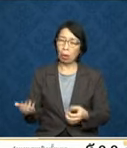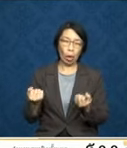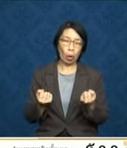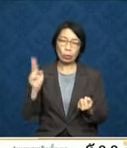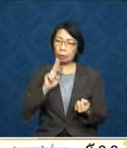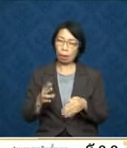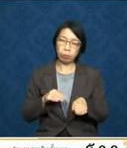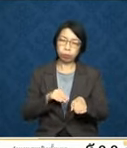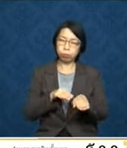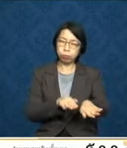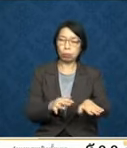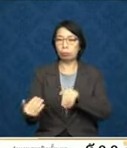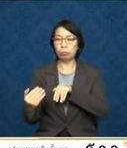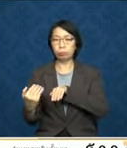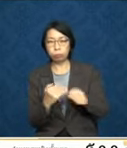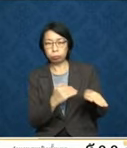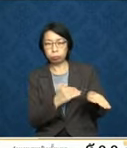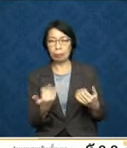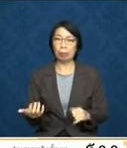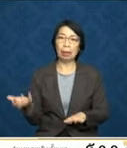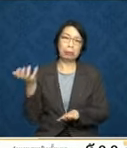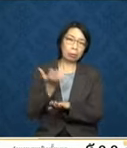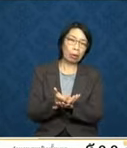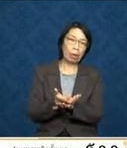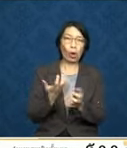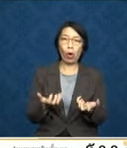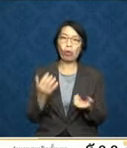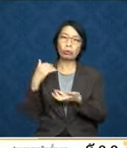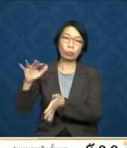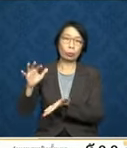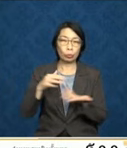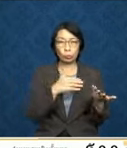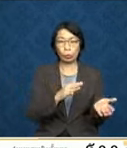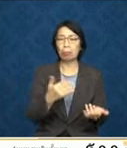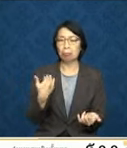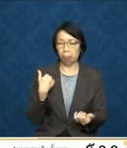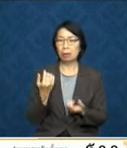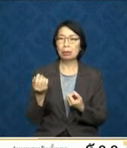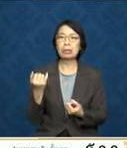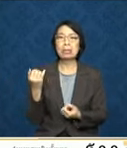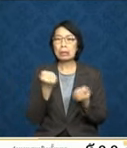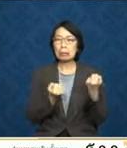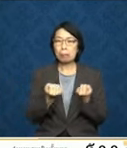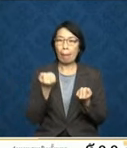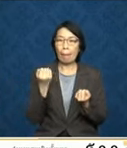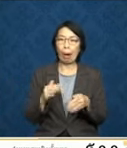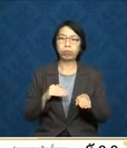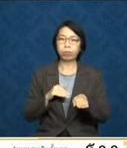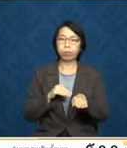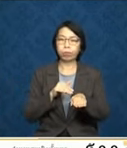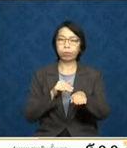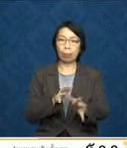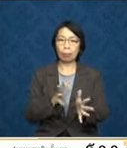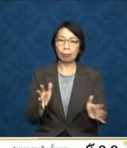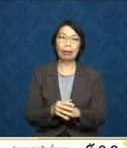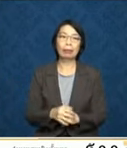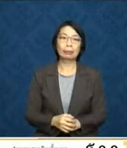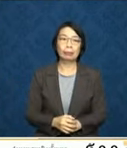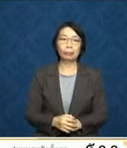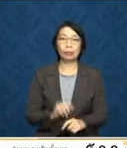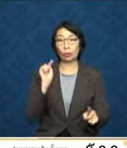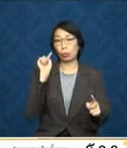ายโดยเฉพาะรถขนถ่ายสินค้าที่จะไปลงสู่ด่านจังหวัดนครพนมที่จะไปสู่สปป.ล